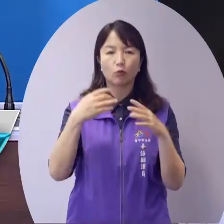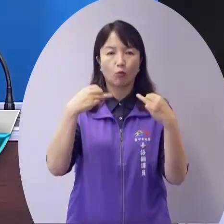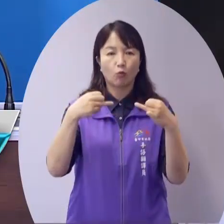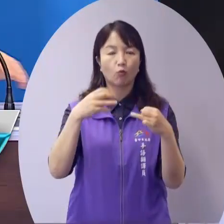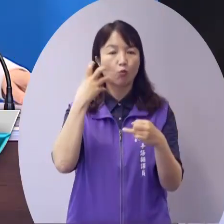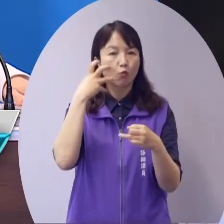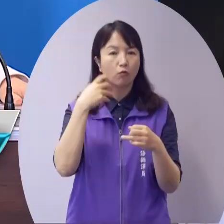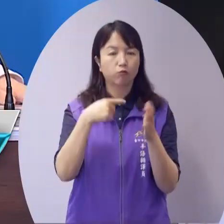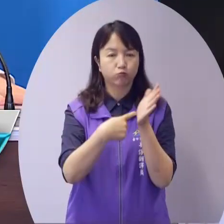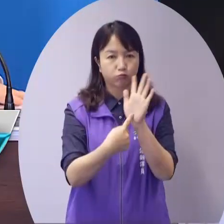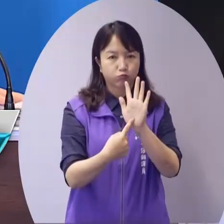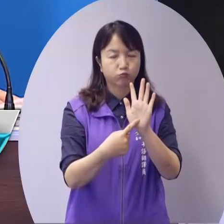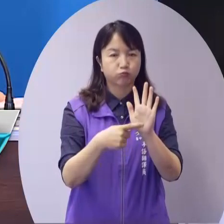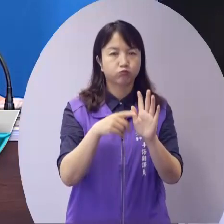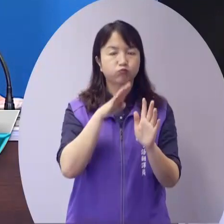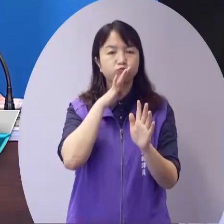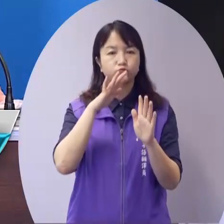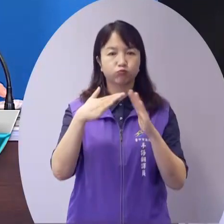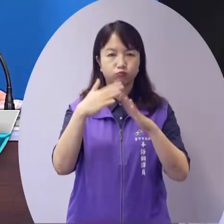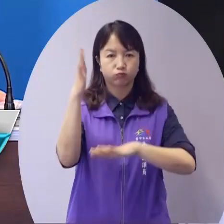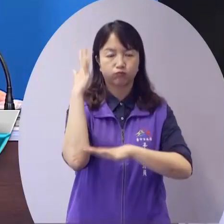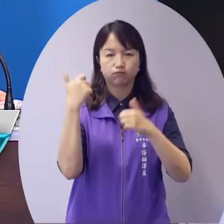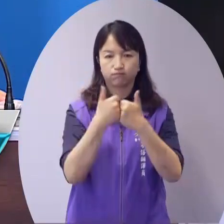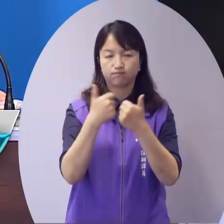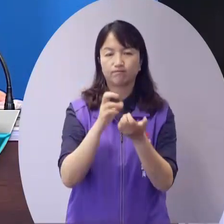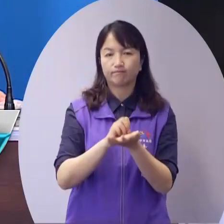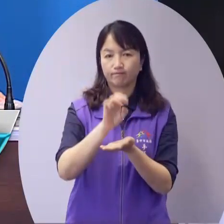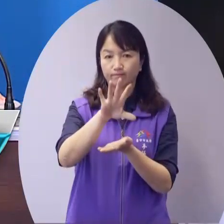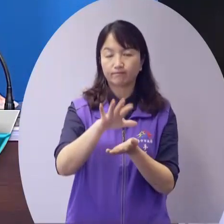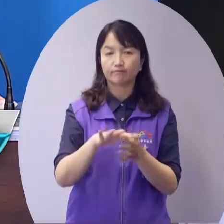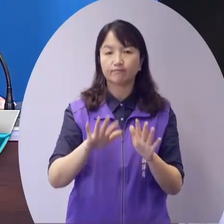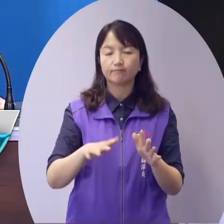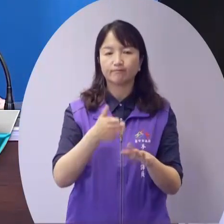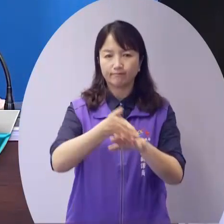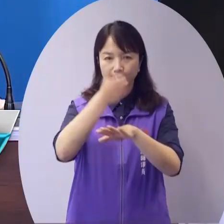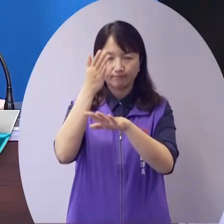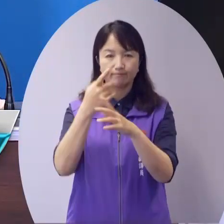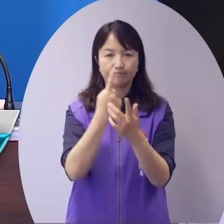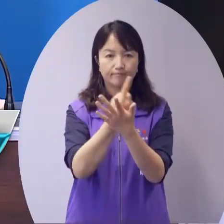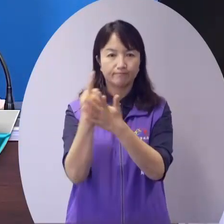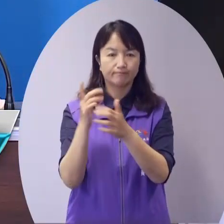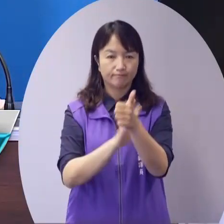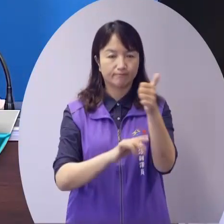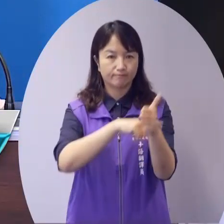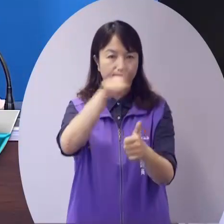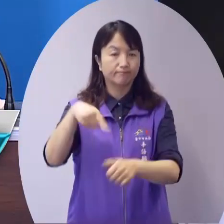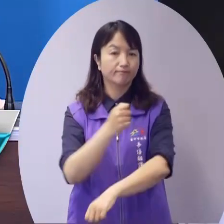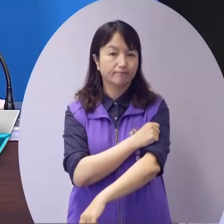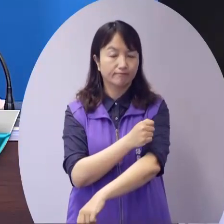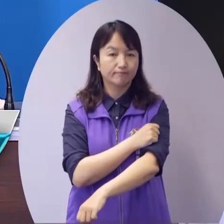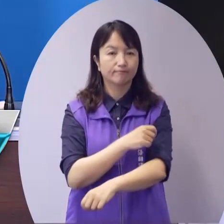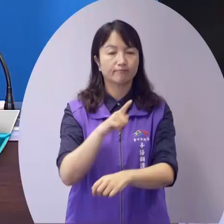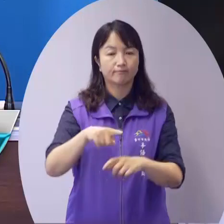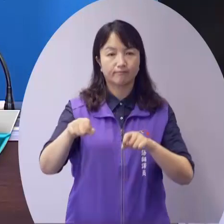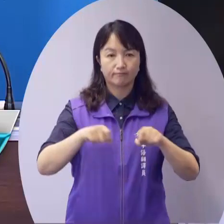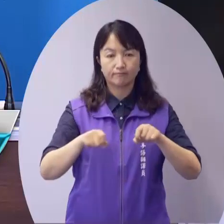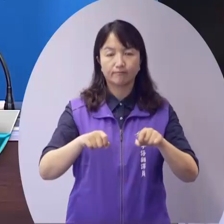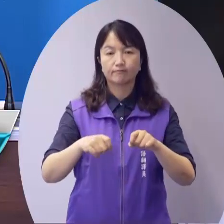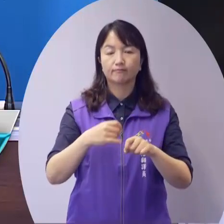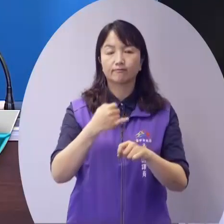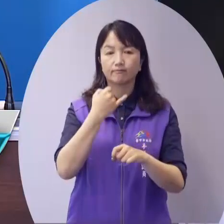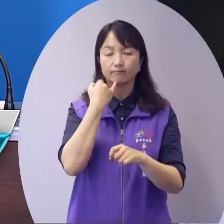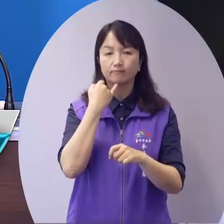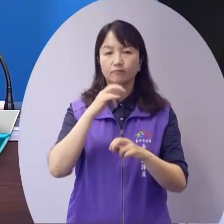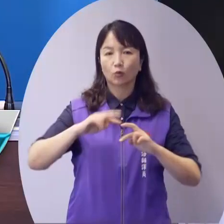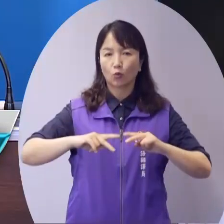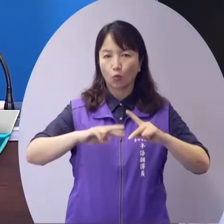果在我们最高的这个市政会议当中，哈。那所以谢谢各个局处会大家的辛苦。不过有的法案，那它是